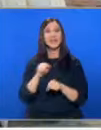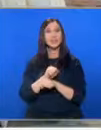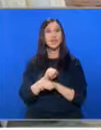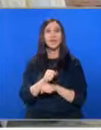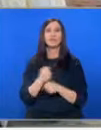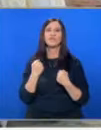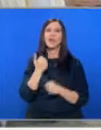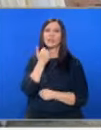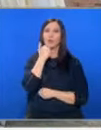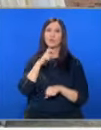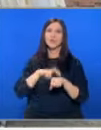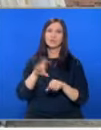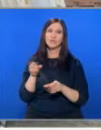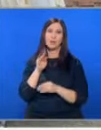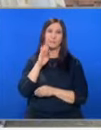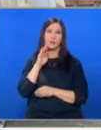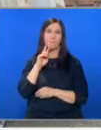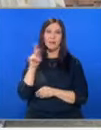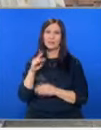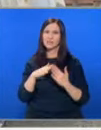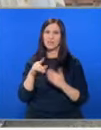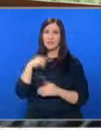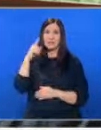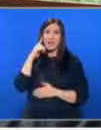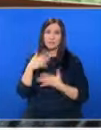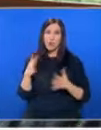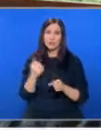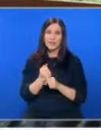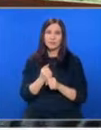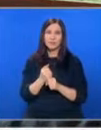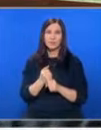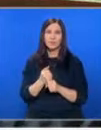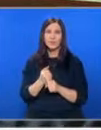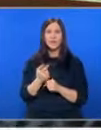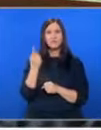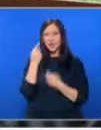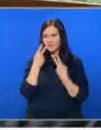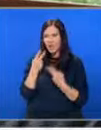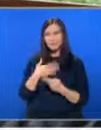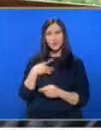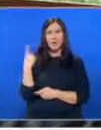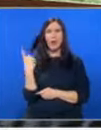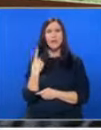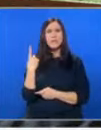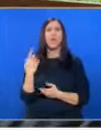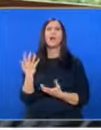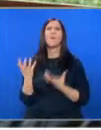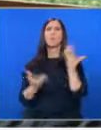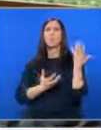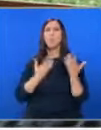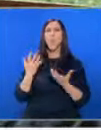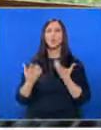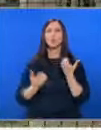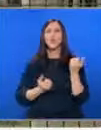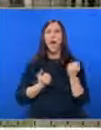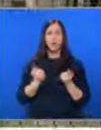заедно с баща си и брат си. Съседите не знаят много за работата му. Вчера видяхме, че имало линейки, пожарни работи, кобело,